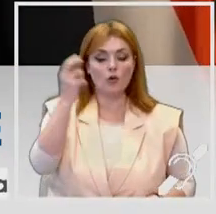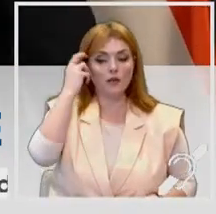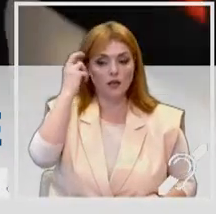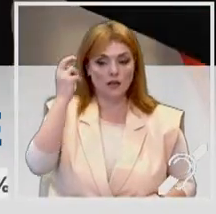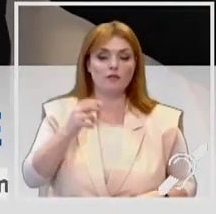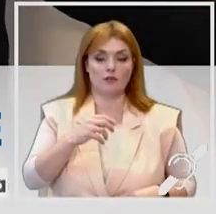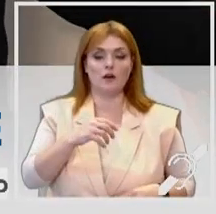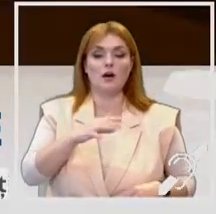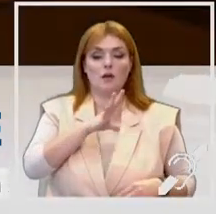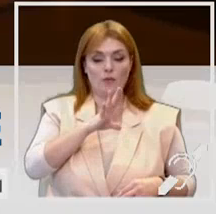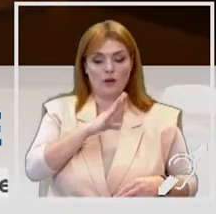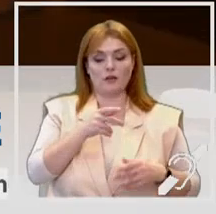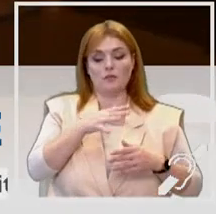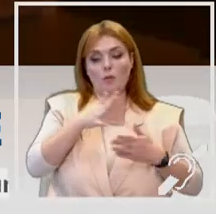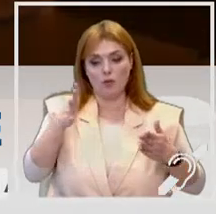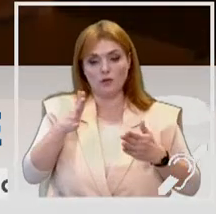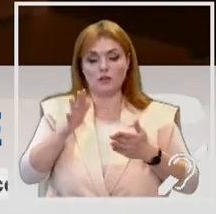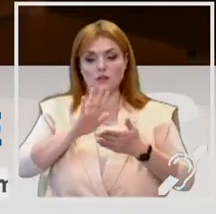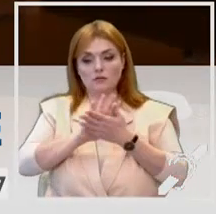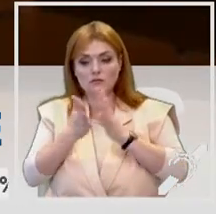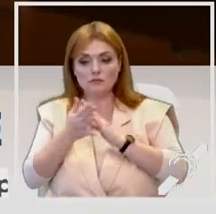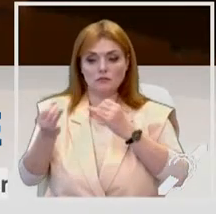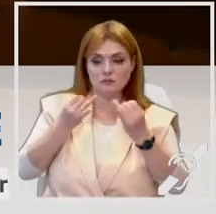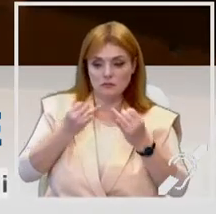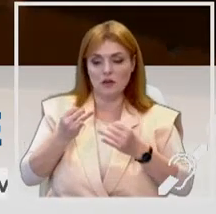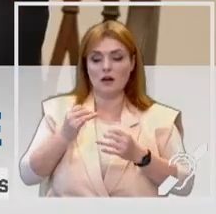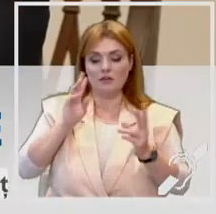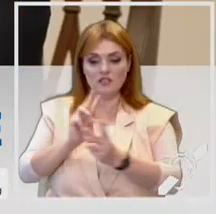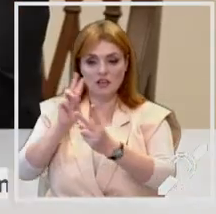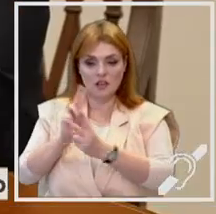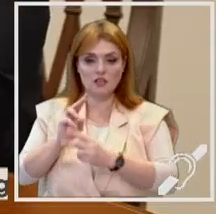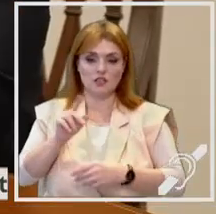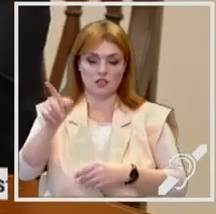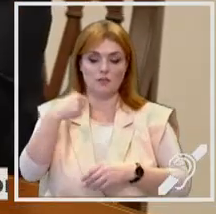lui Orban pentru a încerca să-l convingă să-și schimbe poziția la următorul summit al Consiliului European.